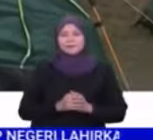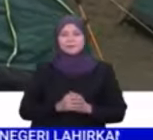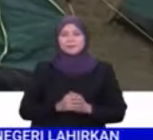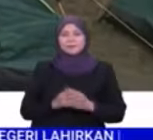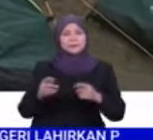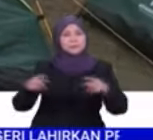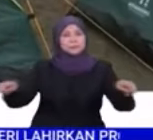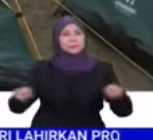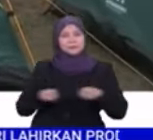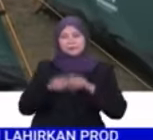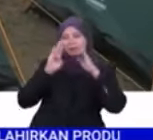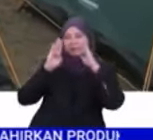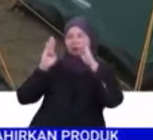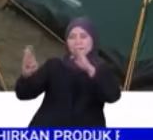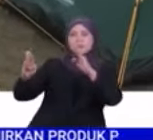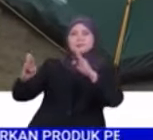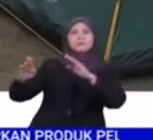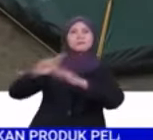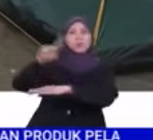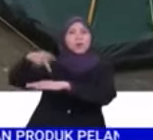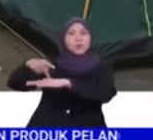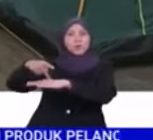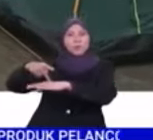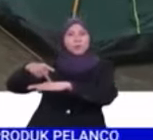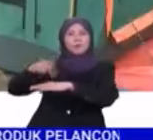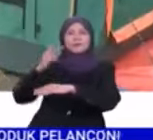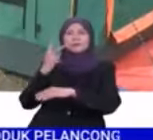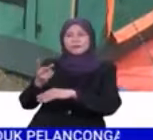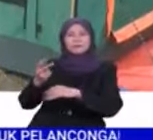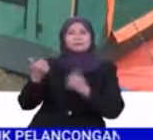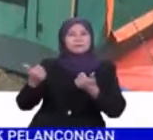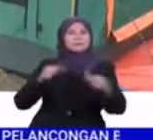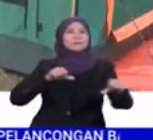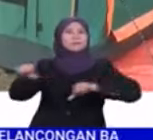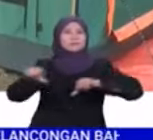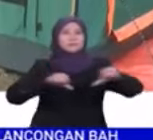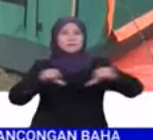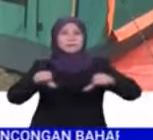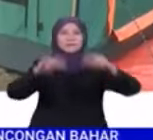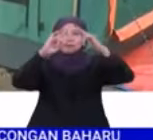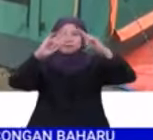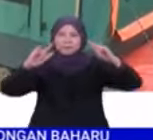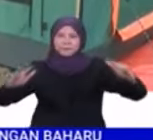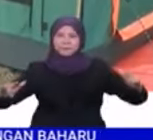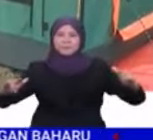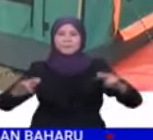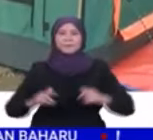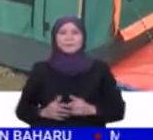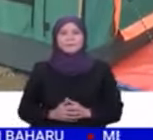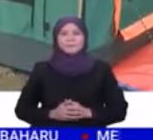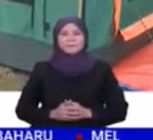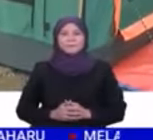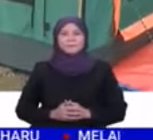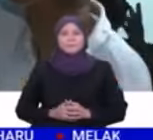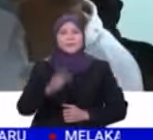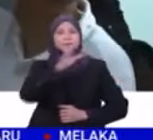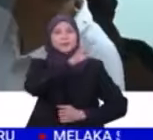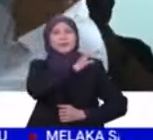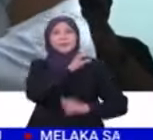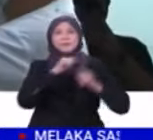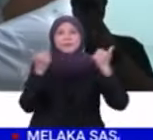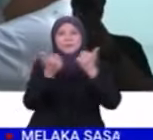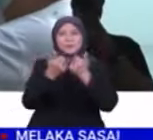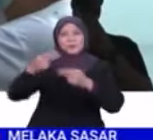yang menghadap Pulau Arang memberi nilai tambah kepada aktiviti perkhemahan. Pengerusi